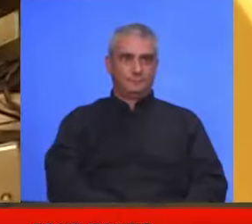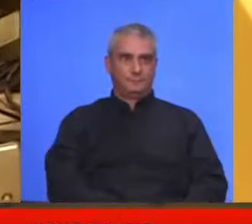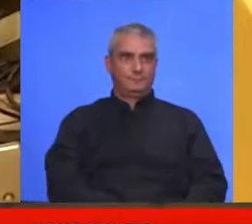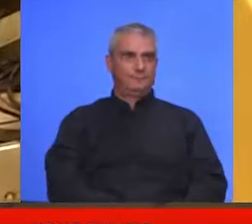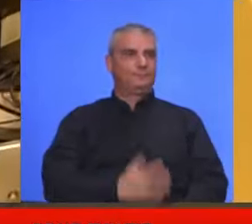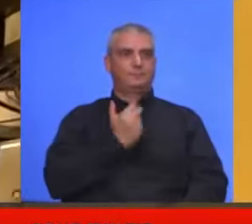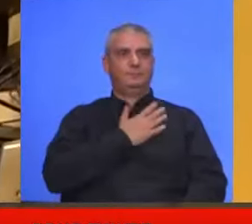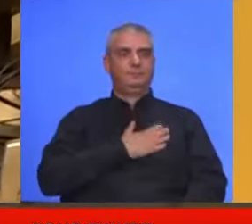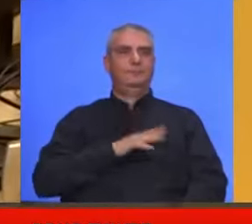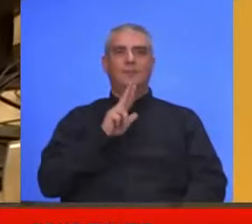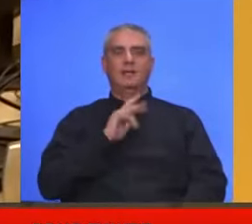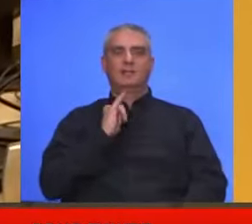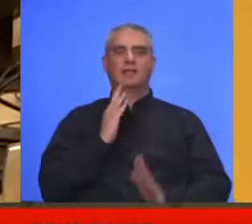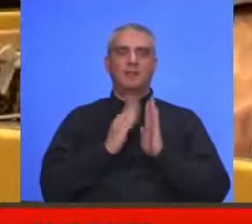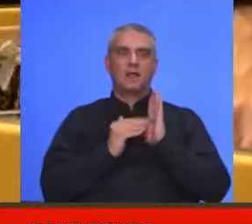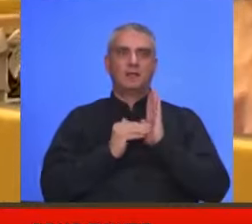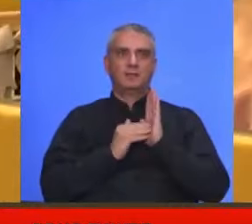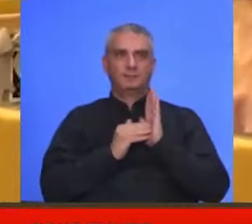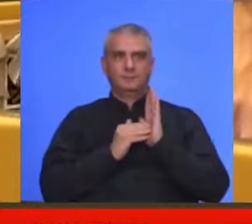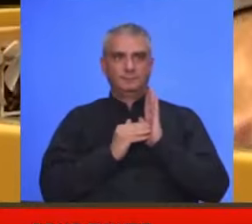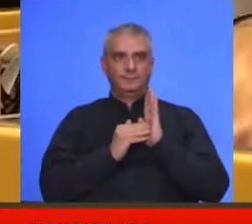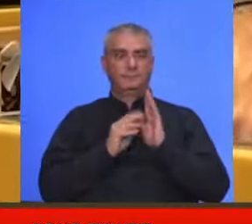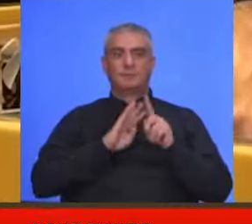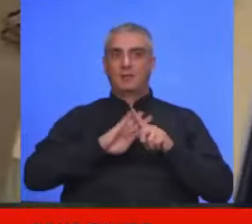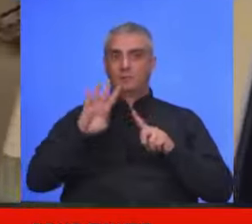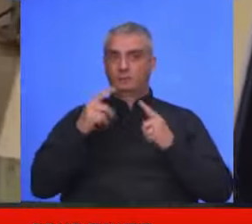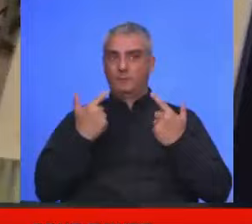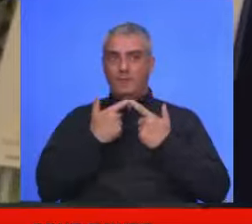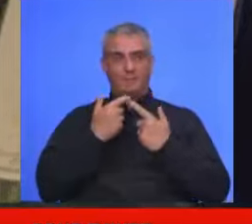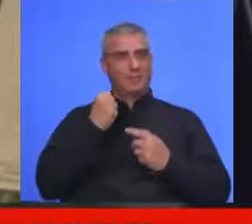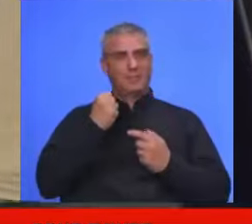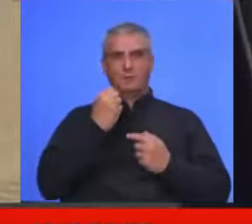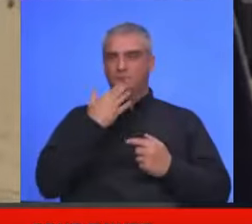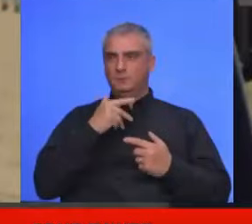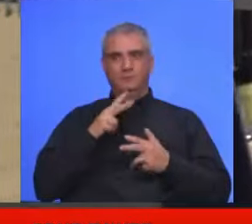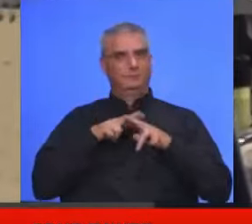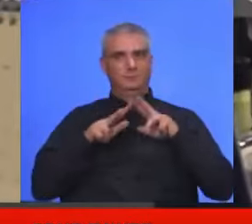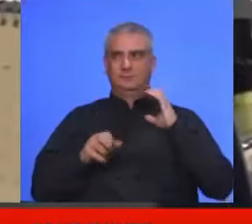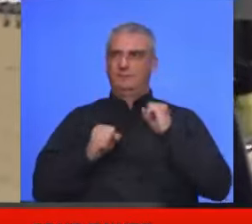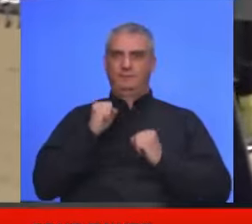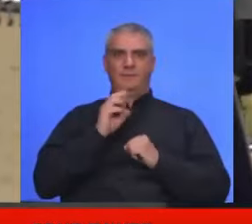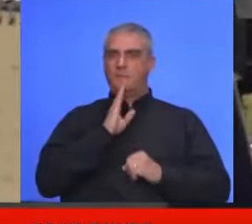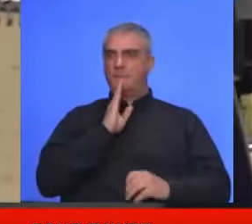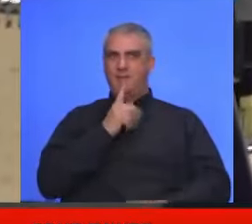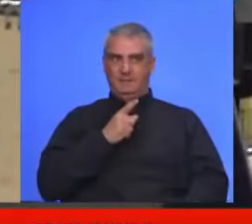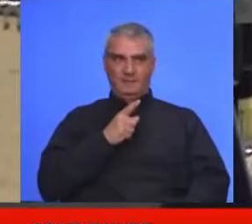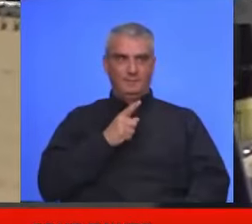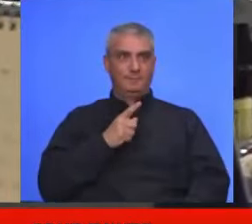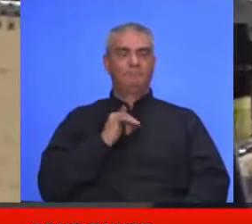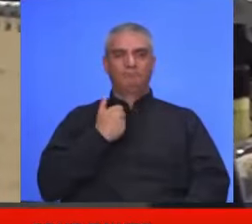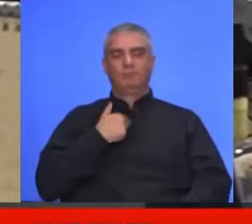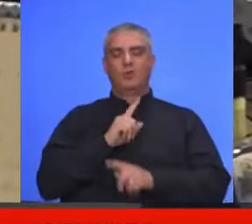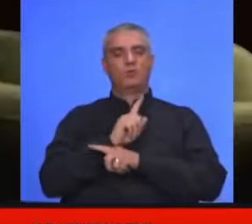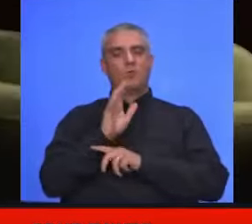מתי את רוצה במרץ? באיזה תאריכים? 4 חודשים למלחמה, התיירות בישראל במצב בעייתי. אכן, אנחנו